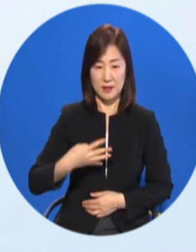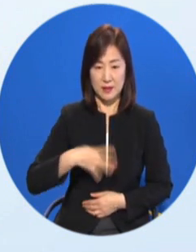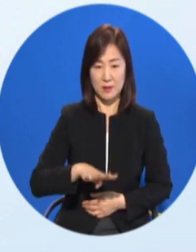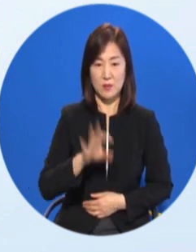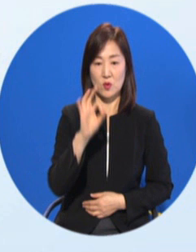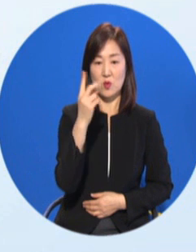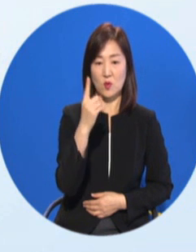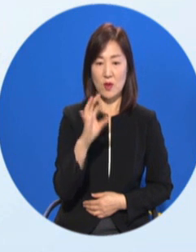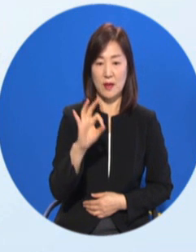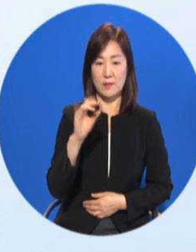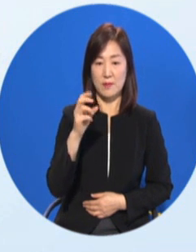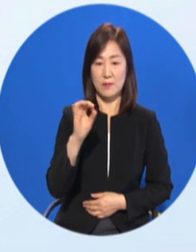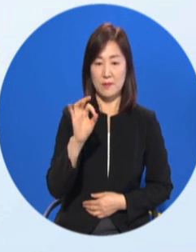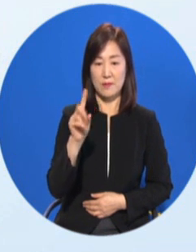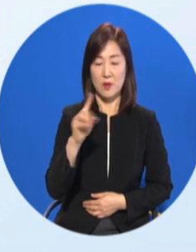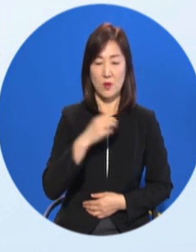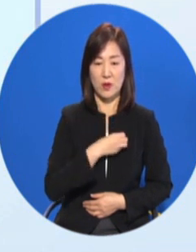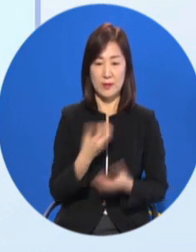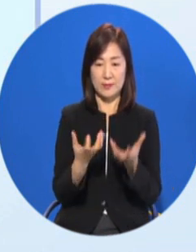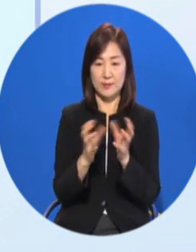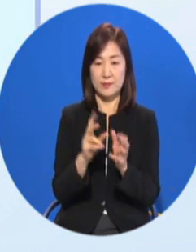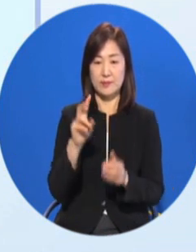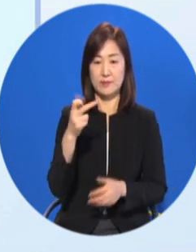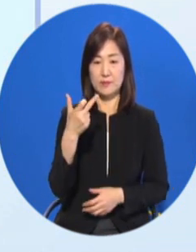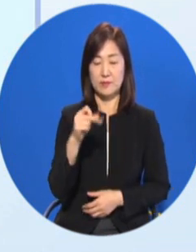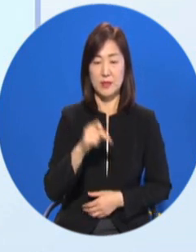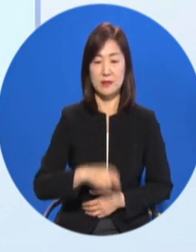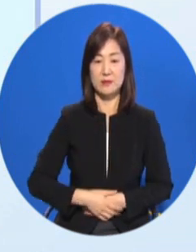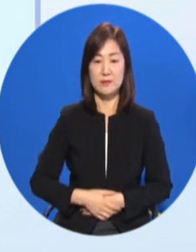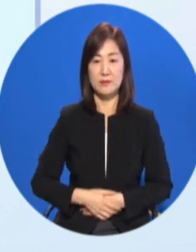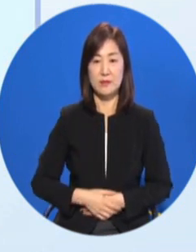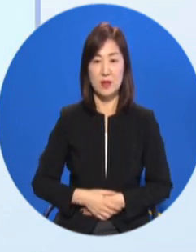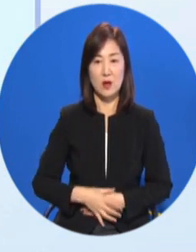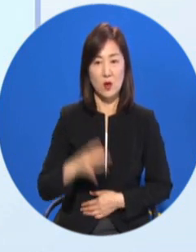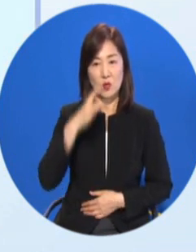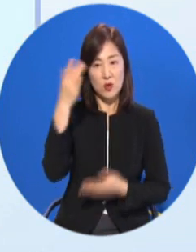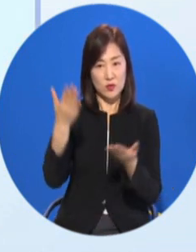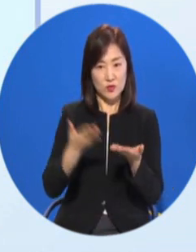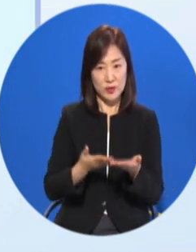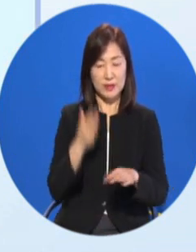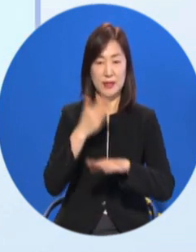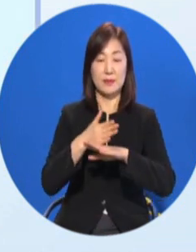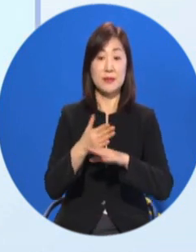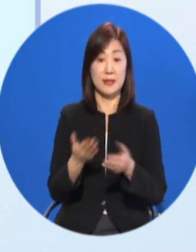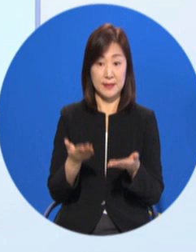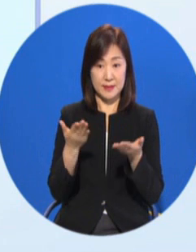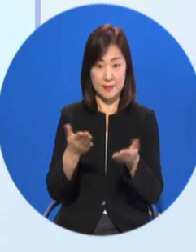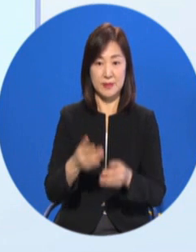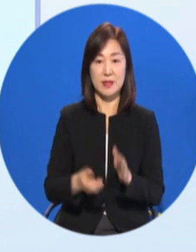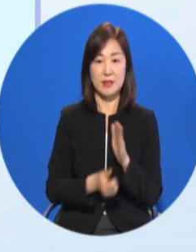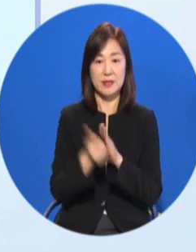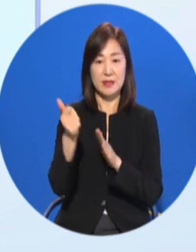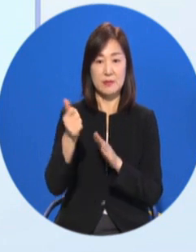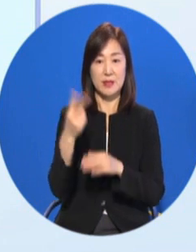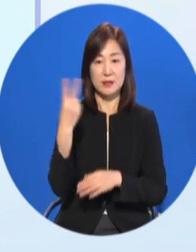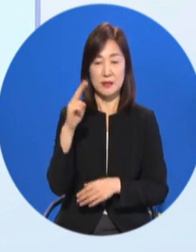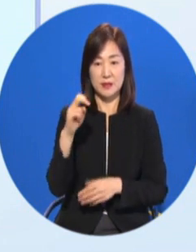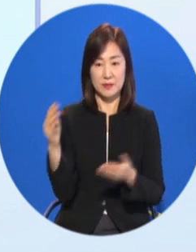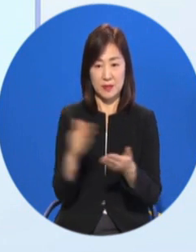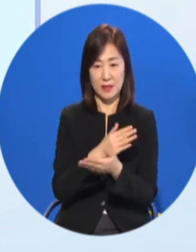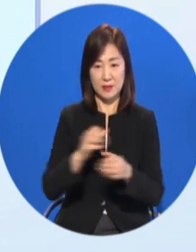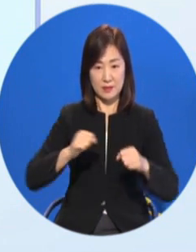용암 경로당 회원 1동 16만원 성금을 보내주신 분들께 감사드립니다 희망 2010 나눔 캠페인은